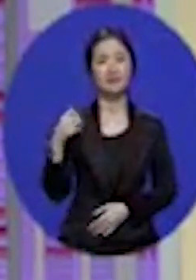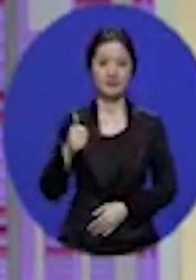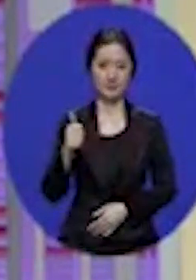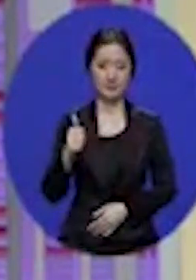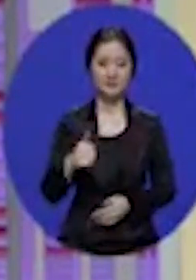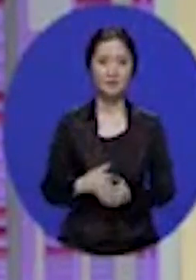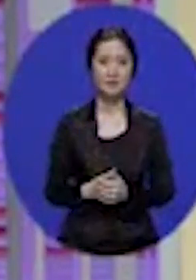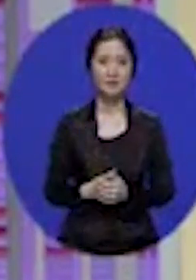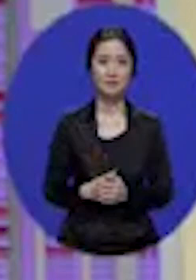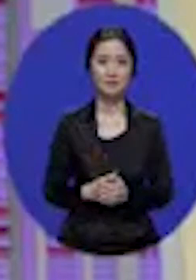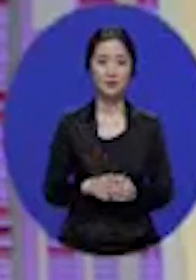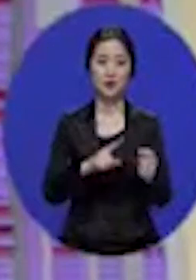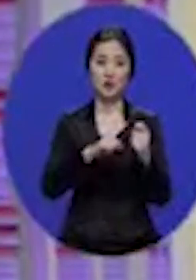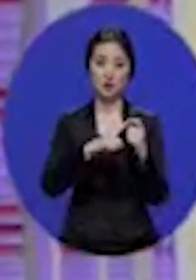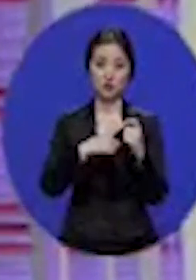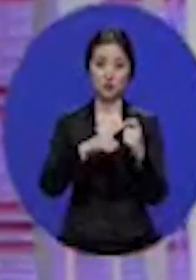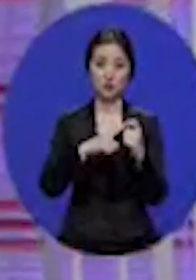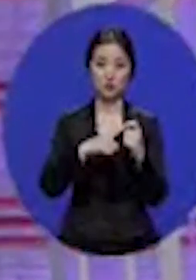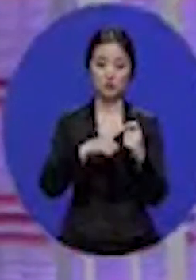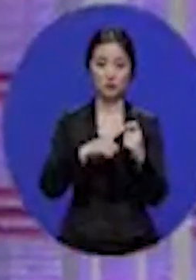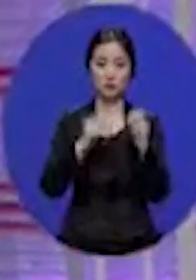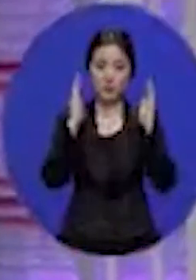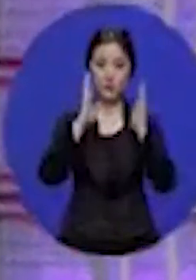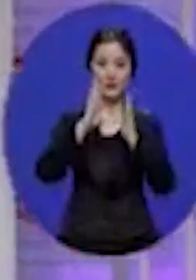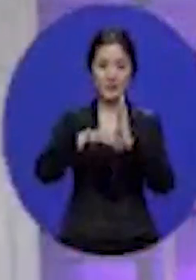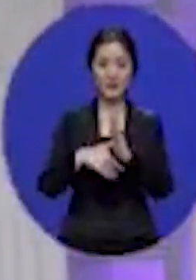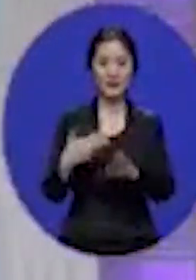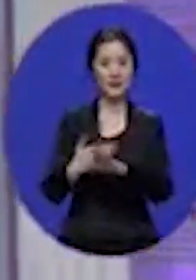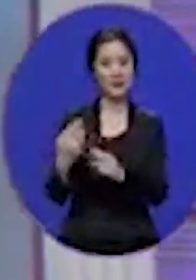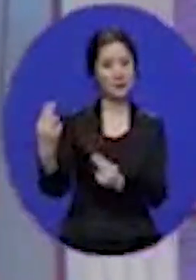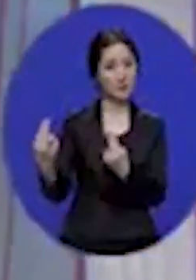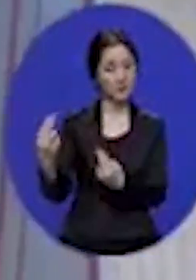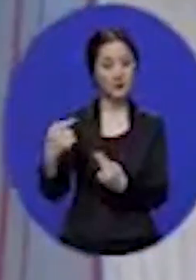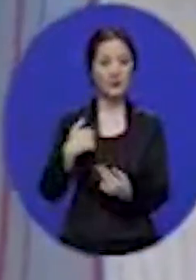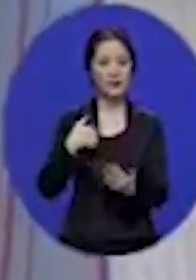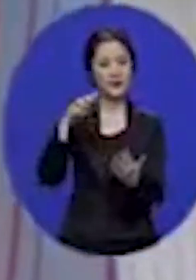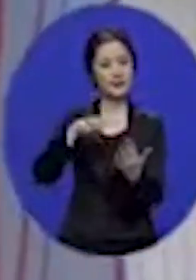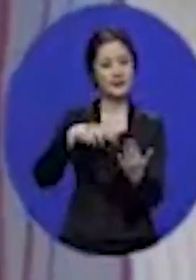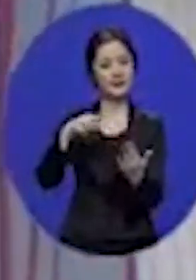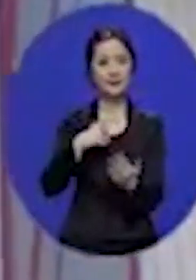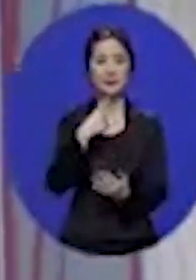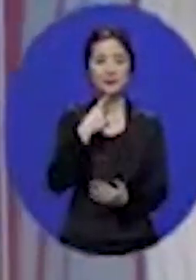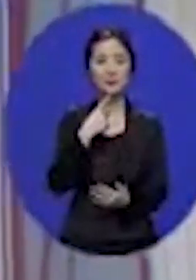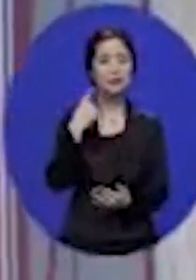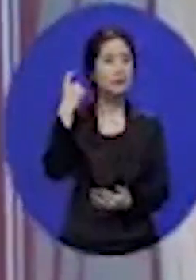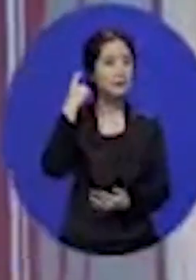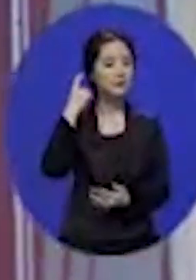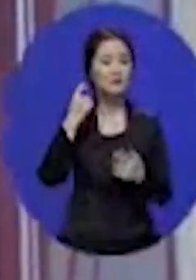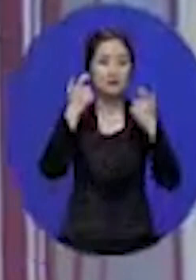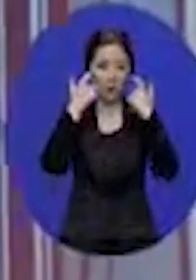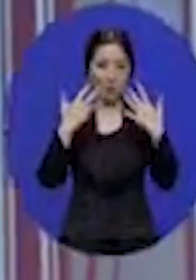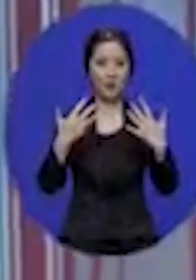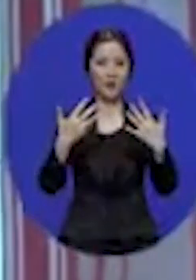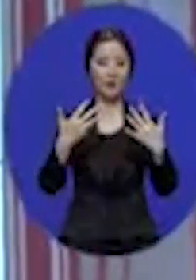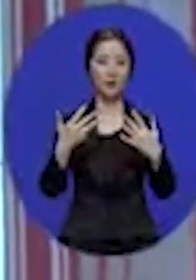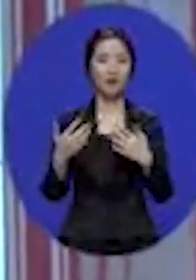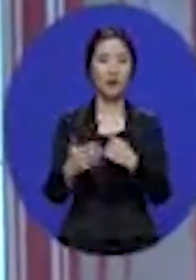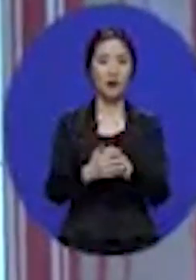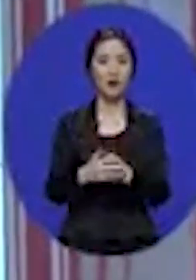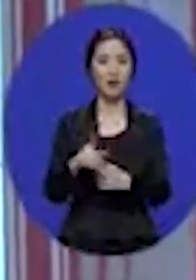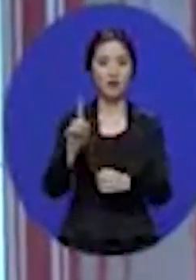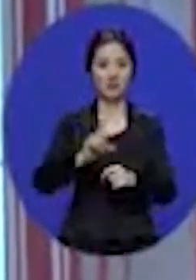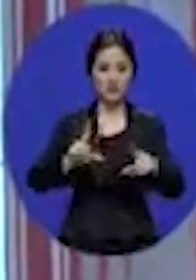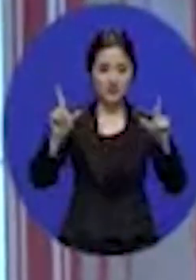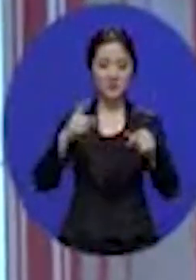좀 남들보다는 국어책을 정확하게 잘 읽었던 것 같아요. 그러니까 어느 날 갑자기 저를 이제 딱 부르시더니